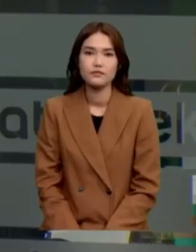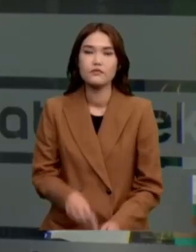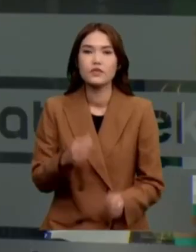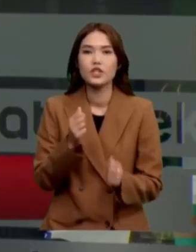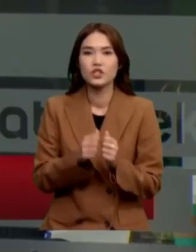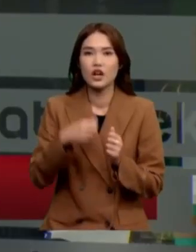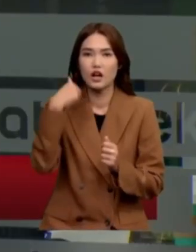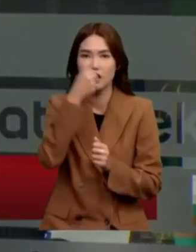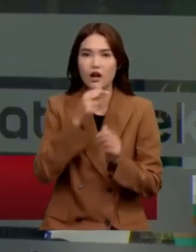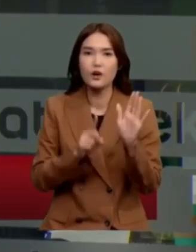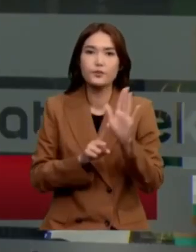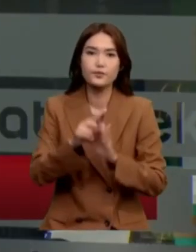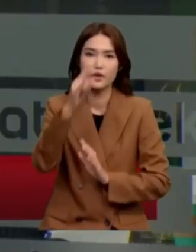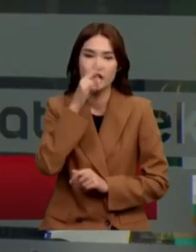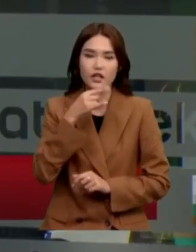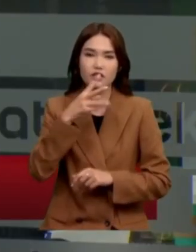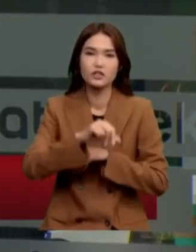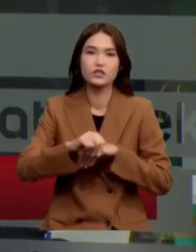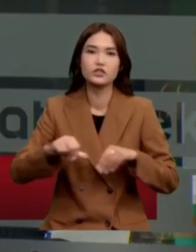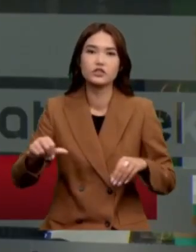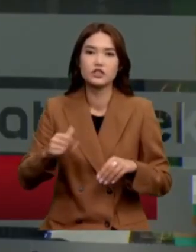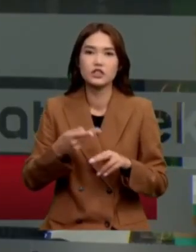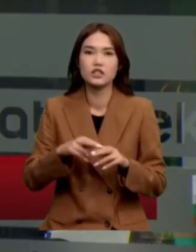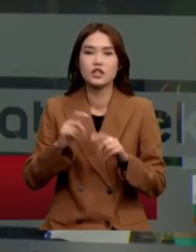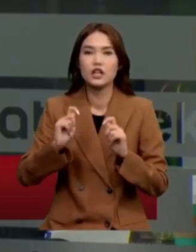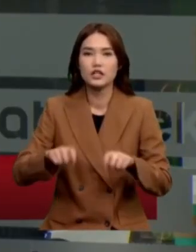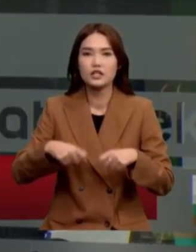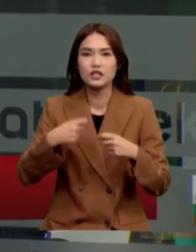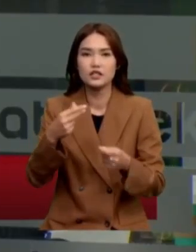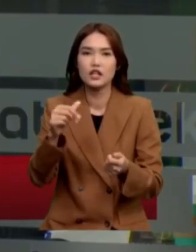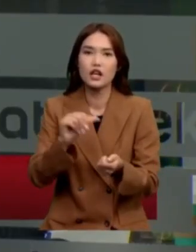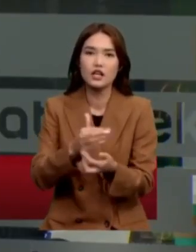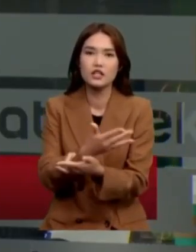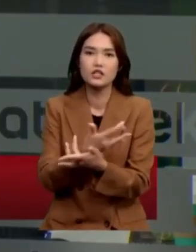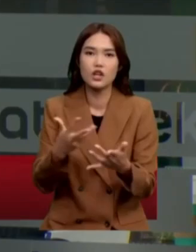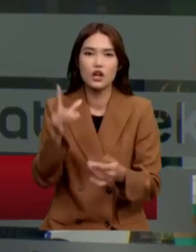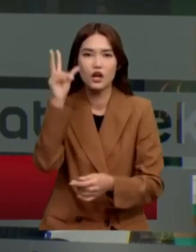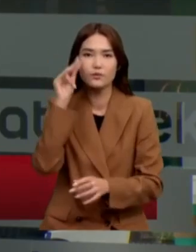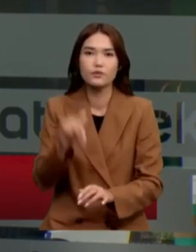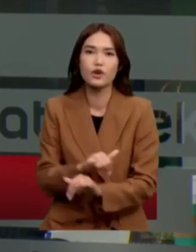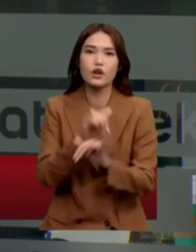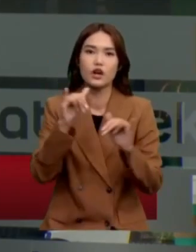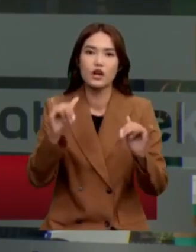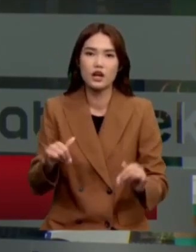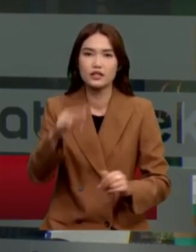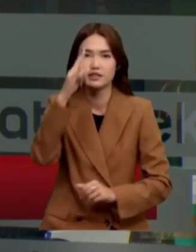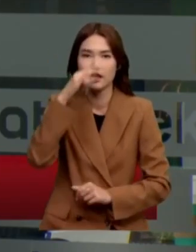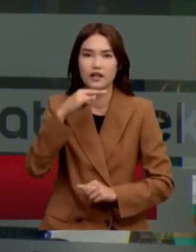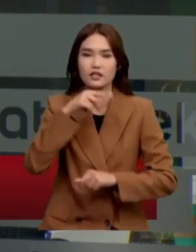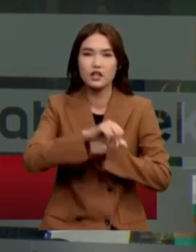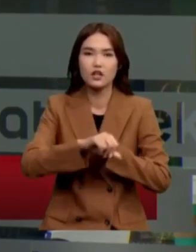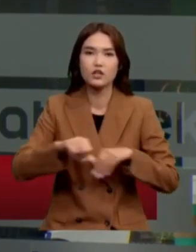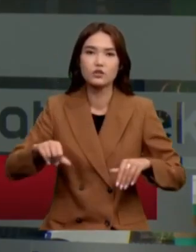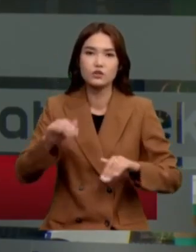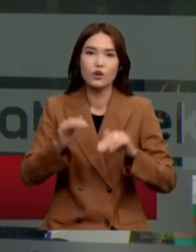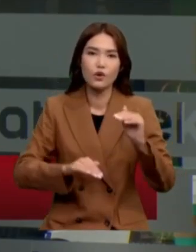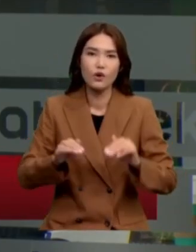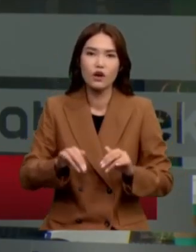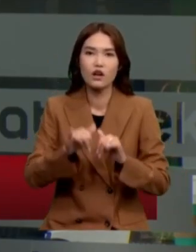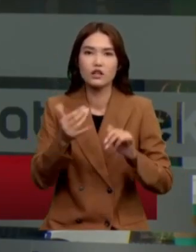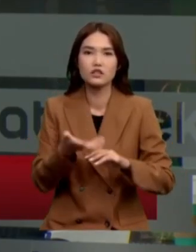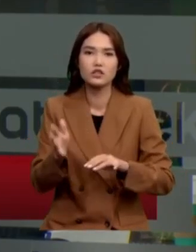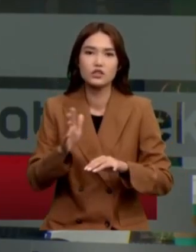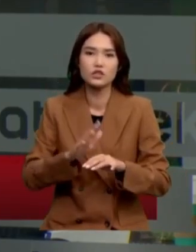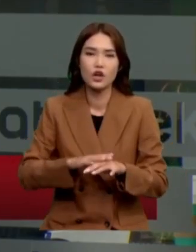Жыл басынан Қазақстанға шетелден тасымалданатын есірткі көлемі артқан. Биылдың өзінде Қазақстан шекарасында тоннаға жуық ауыр